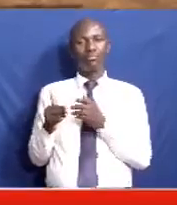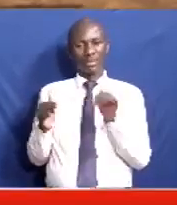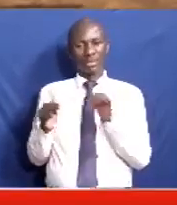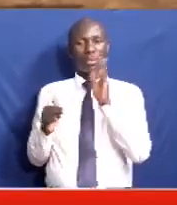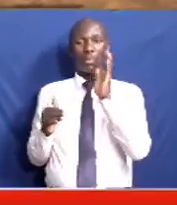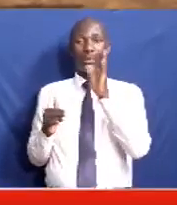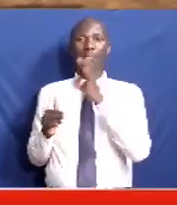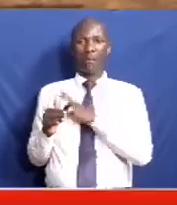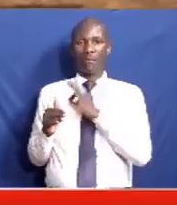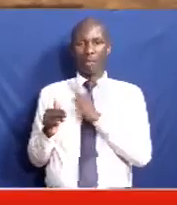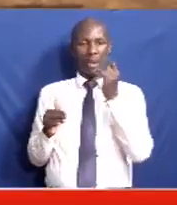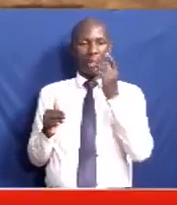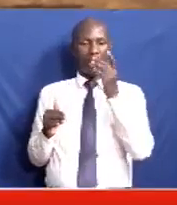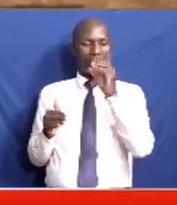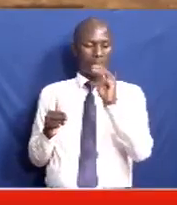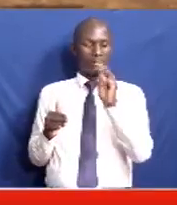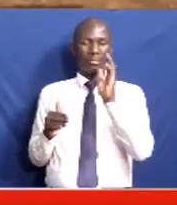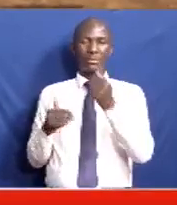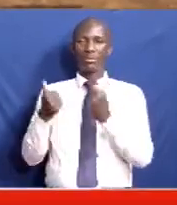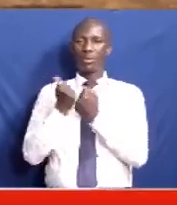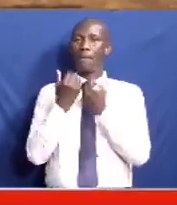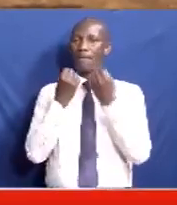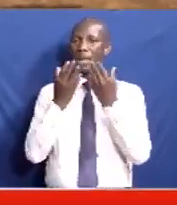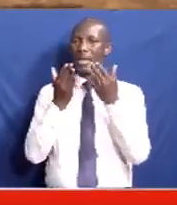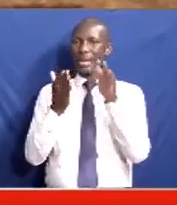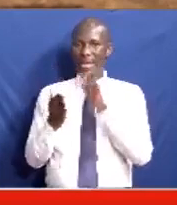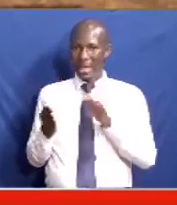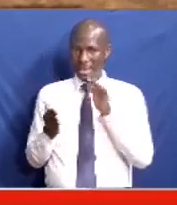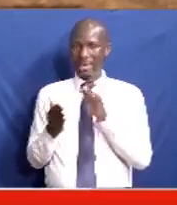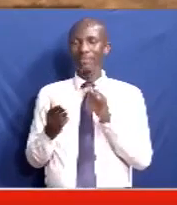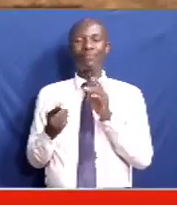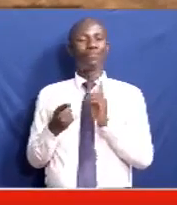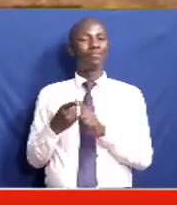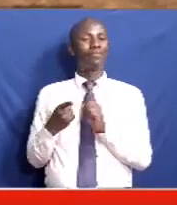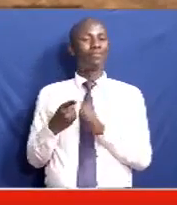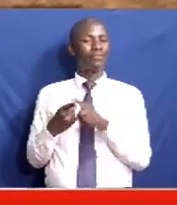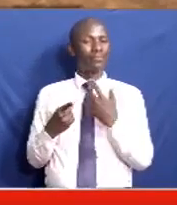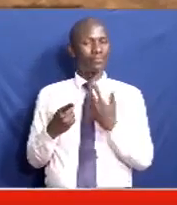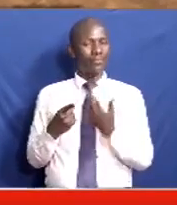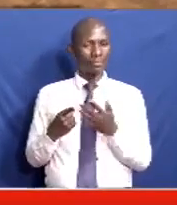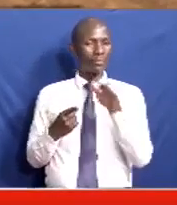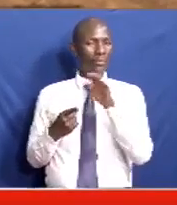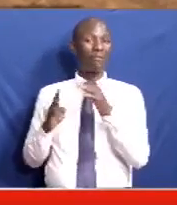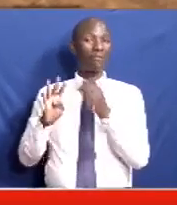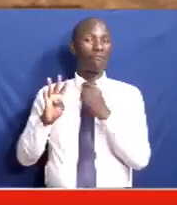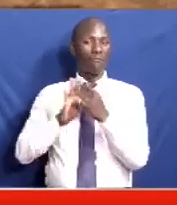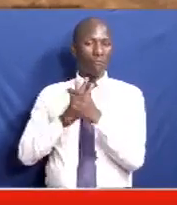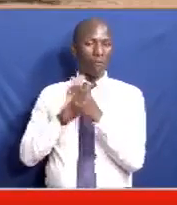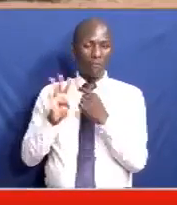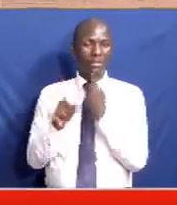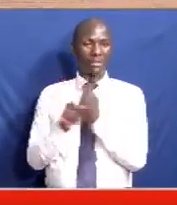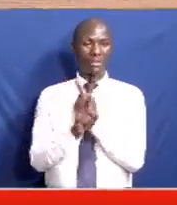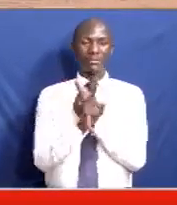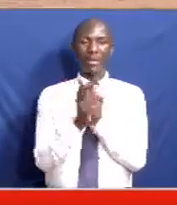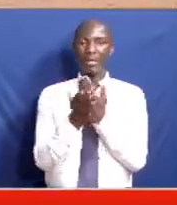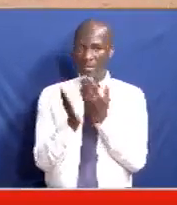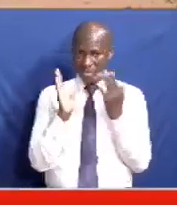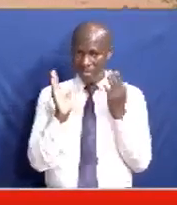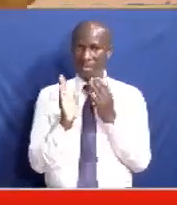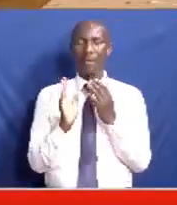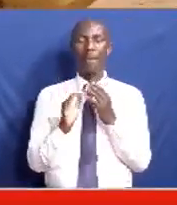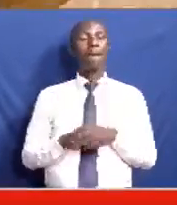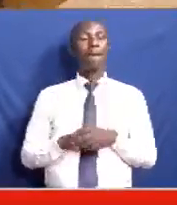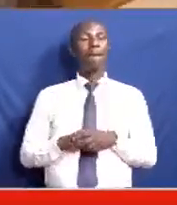utete kutu silanga yi kwete kisi yoke nenda ni kwete ward ina kibadhukanyo mwande ni